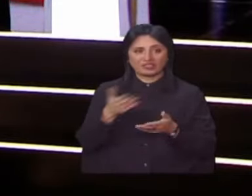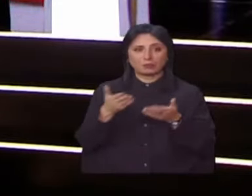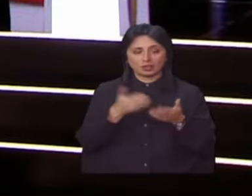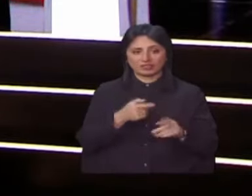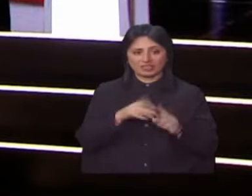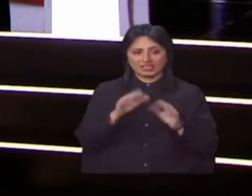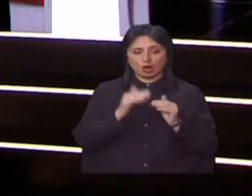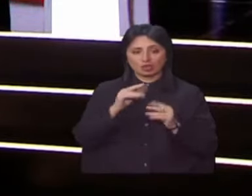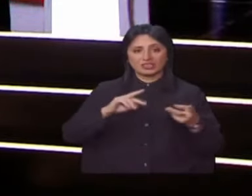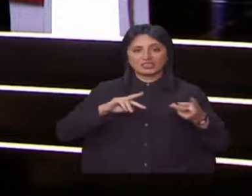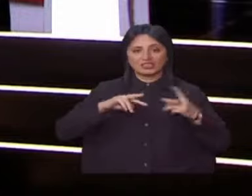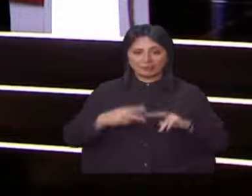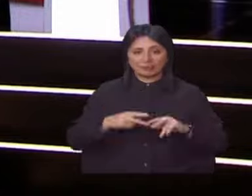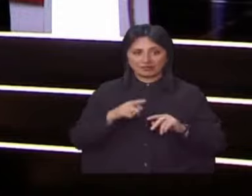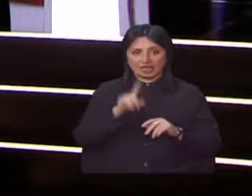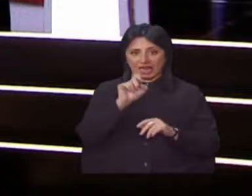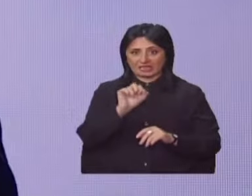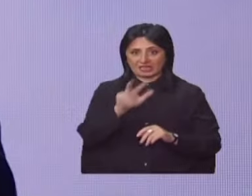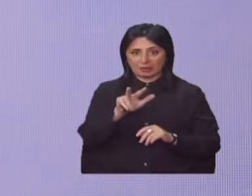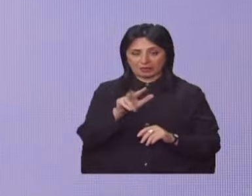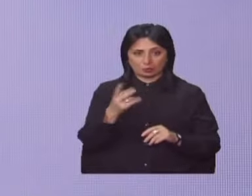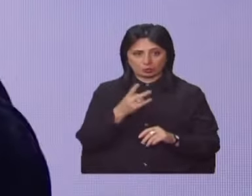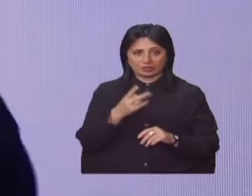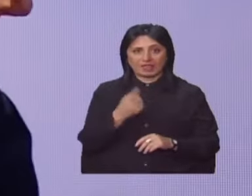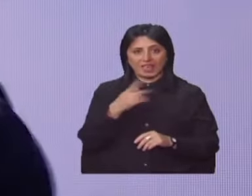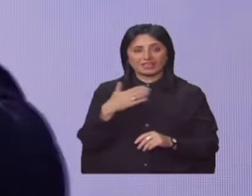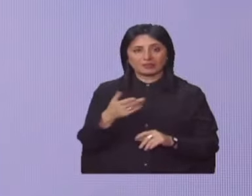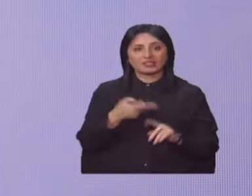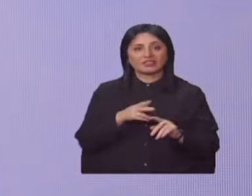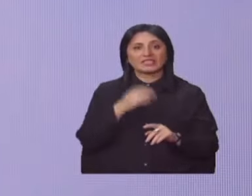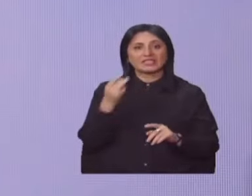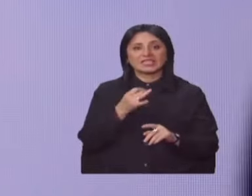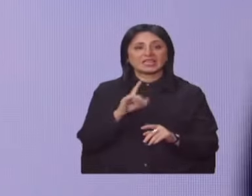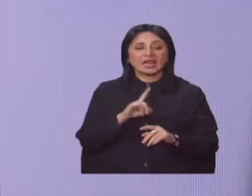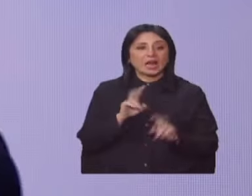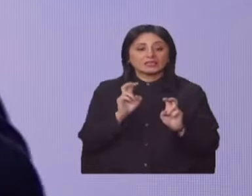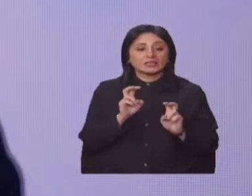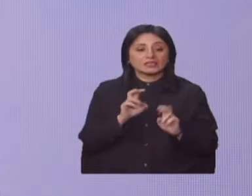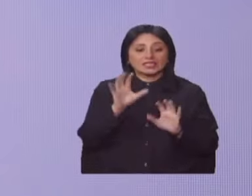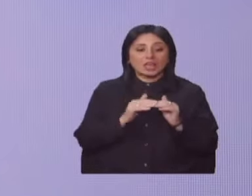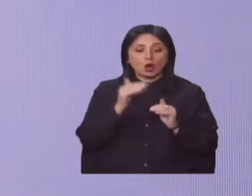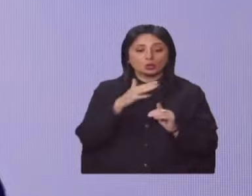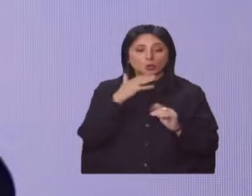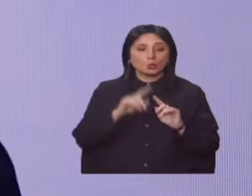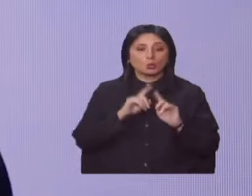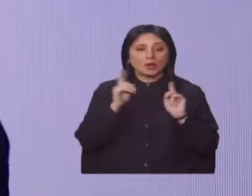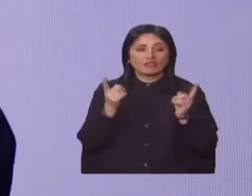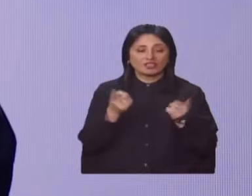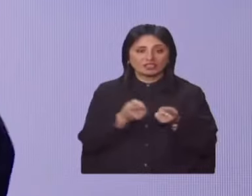აუცილებლობას საკონსტიტუციო ცვლილებებისთვის და ასევე 113. ერთის მხრივ ეს არის საინტერესო თუ რას გულისხმობთ, როცა საკონსტიტუციო